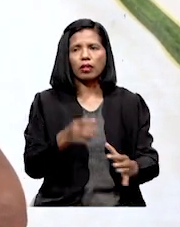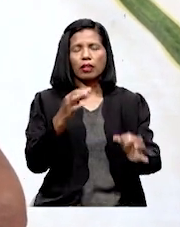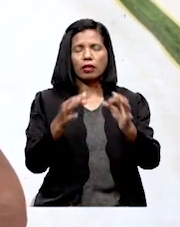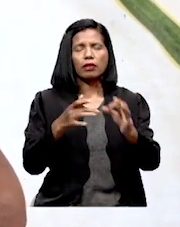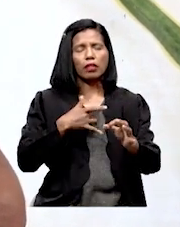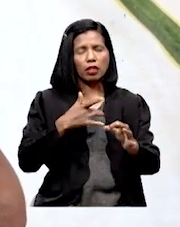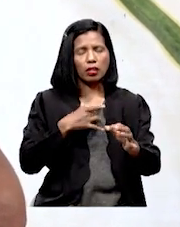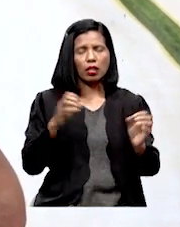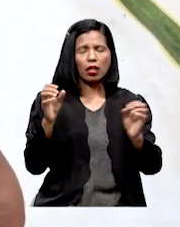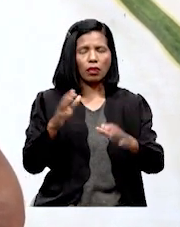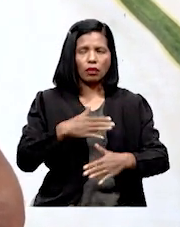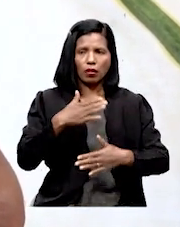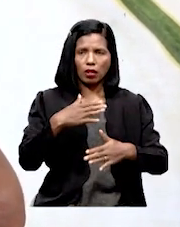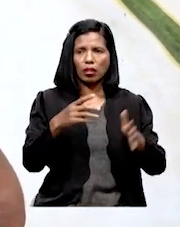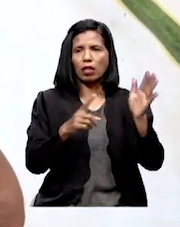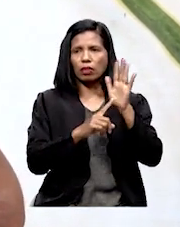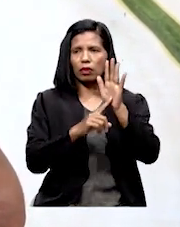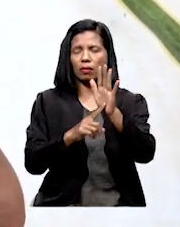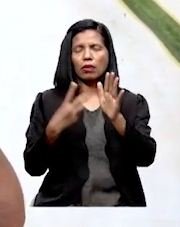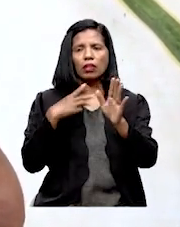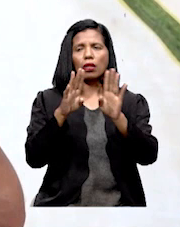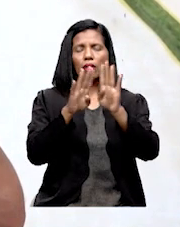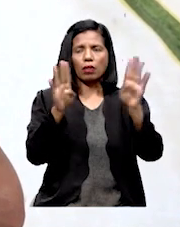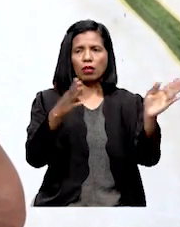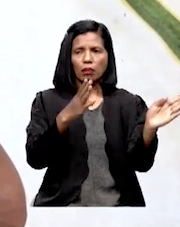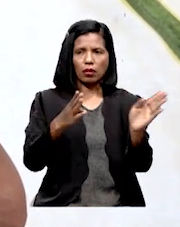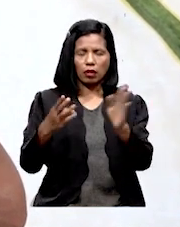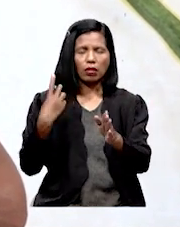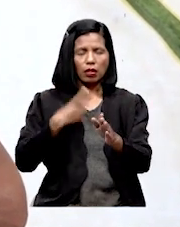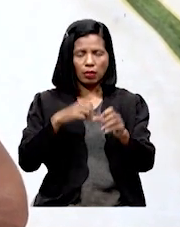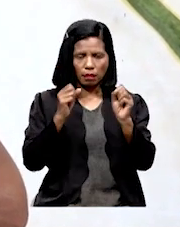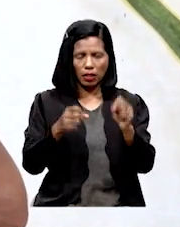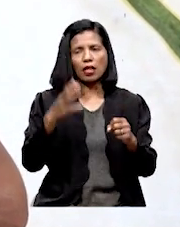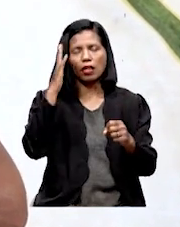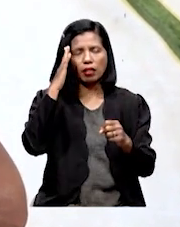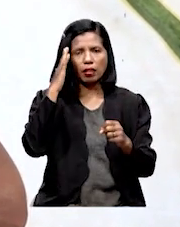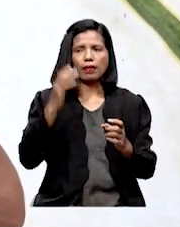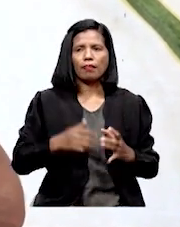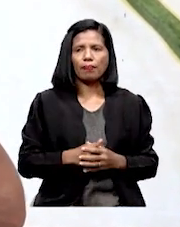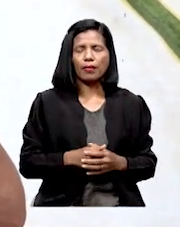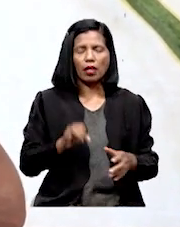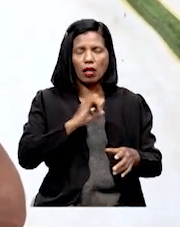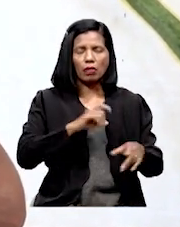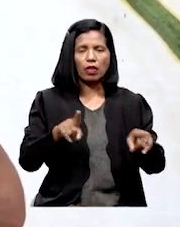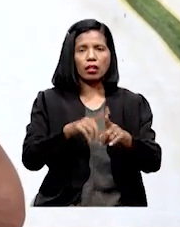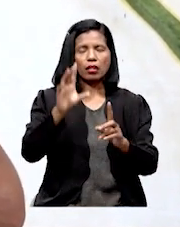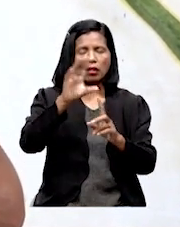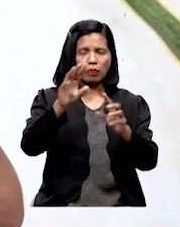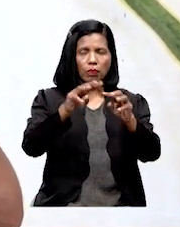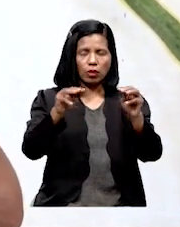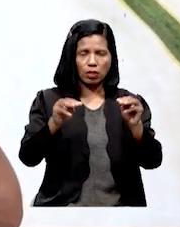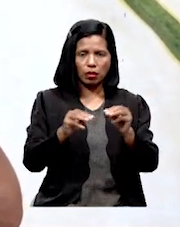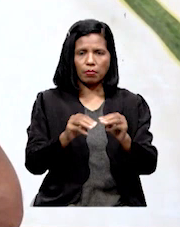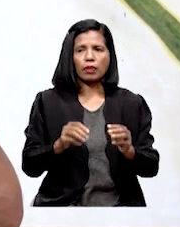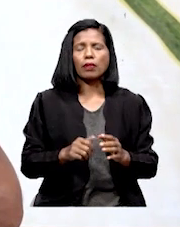saida hato keisa para ita loko prosesu lisu prosesu ma ita bel hatene e hau ansa komana di munisipu hau la